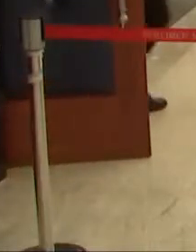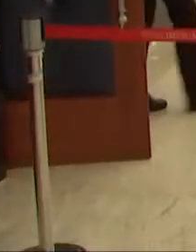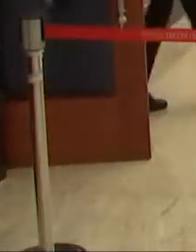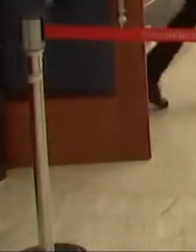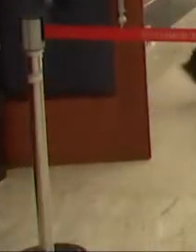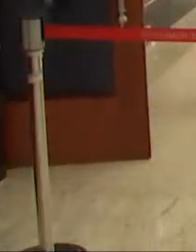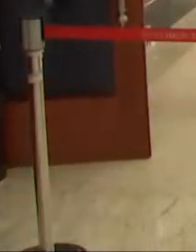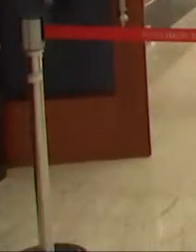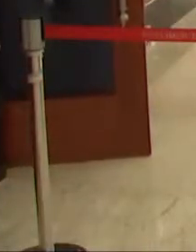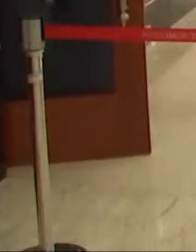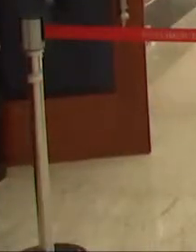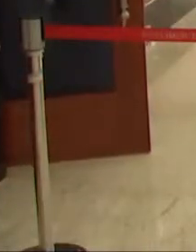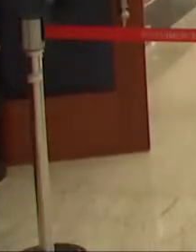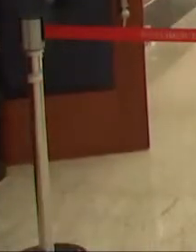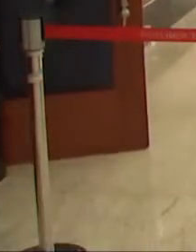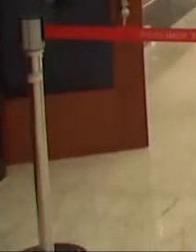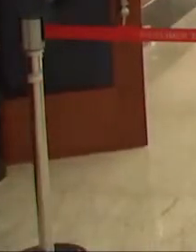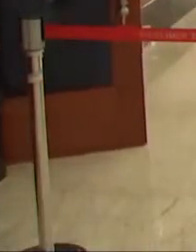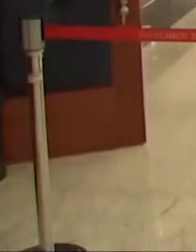hai hai